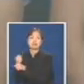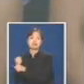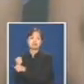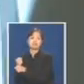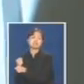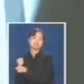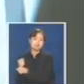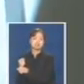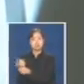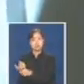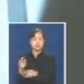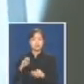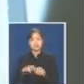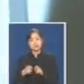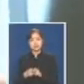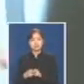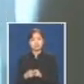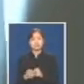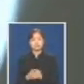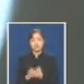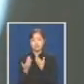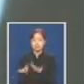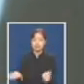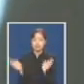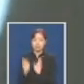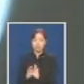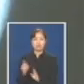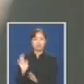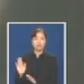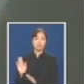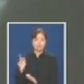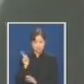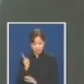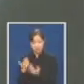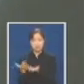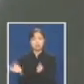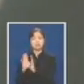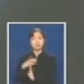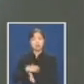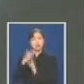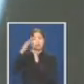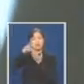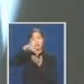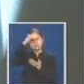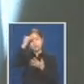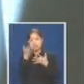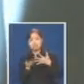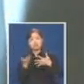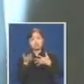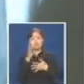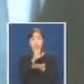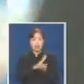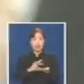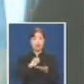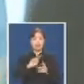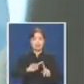อบครัวนะครับเพราะว่าใจนึงก็อยากให้เรียนสูงแล้วก็หวังว่าอนาคตจะดีแต่อีกใจนึงก็เห็นความยากลำบากว่า